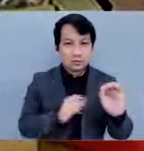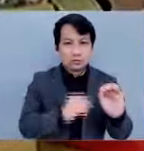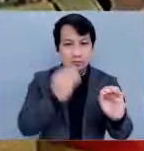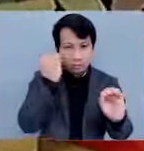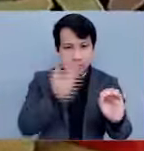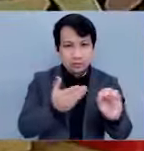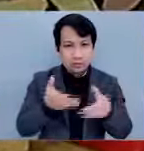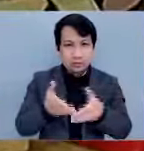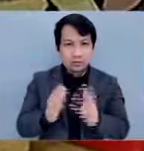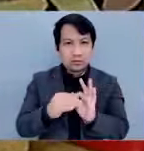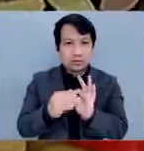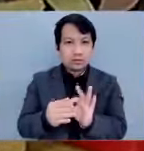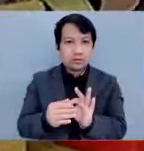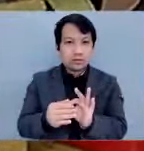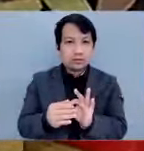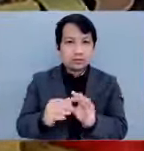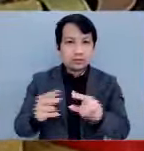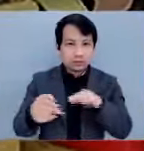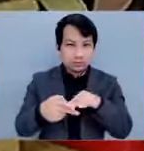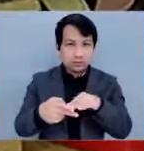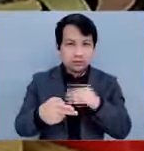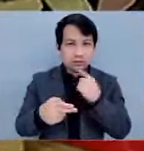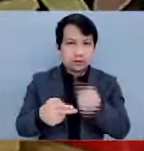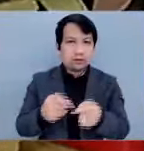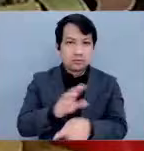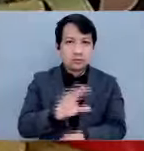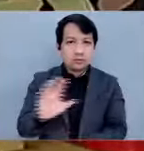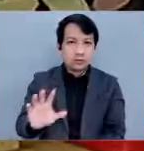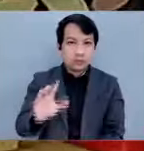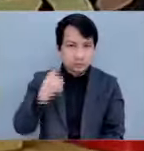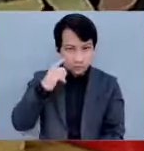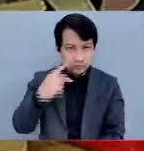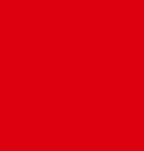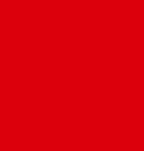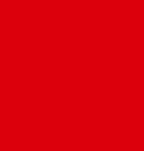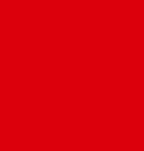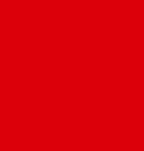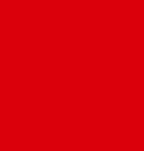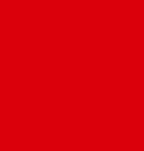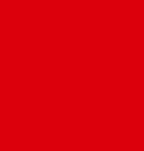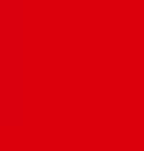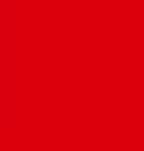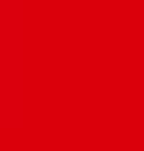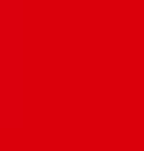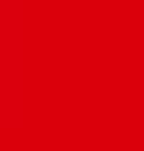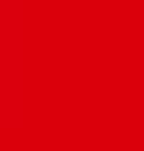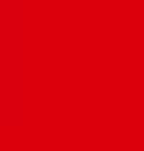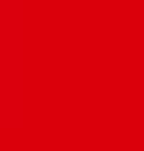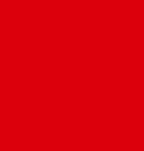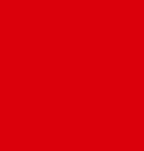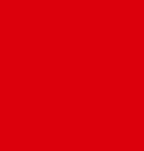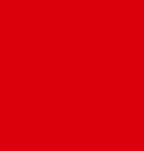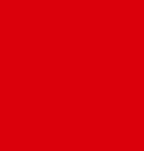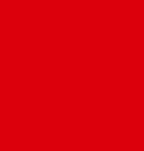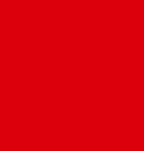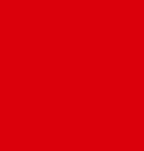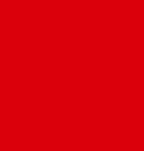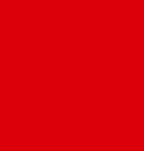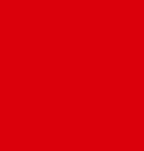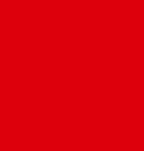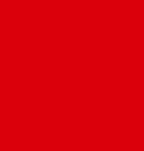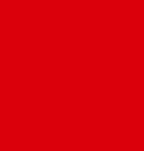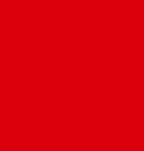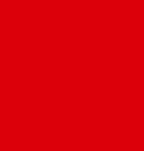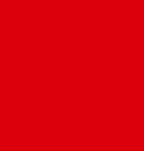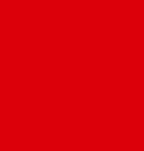ang kanilang plaka. Nagbabalita mula sa frontline, Gerard de la Peña, News 5. Mga kapatid, mean Los Baños po,